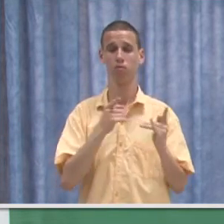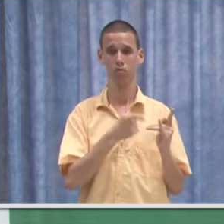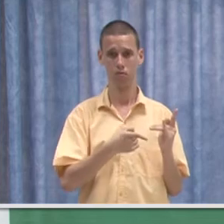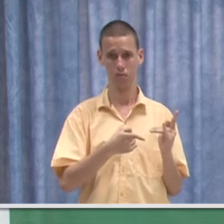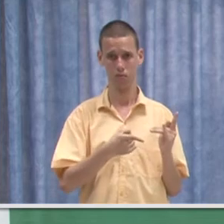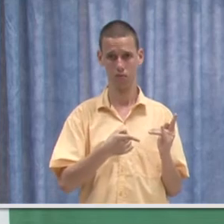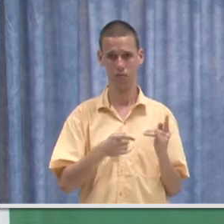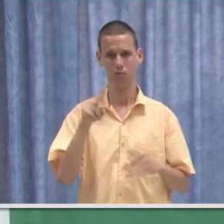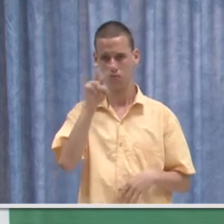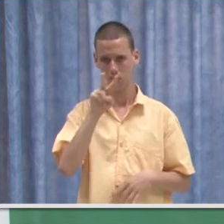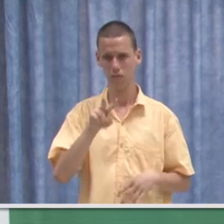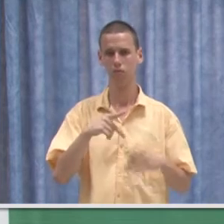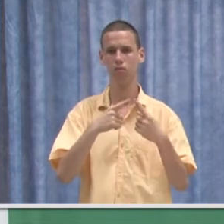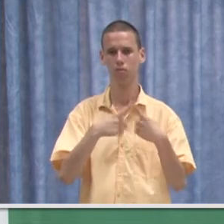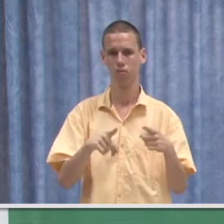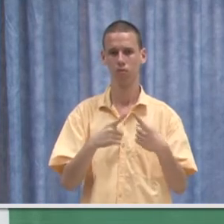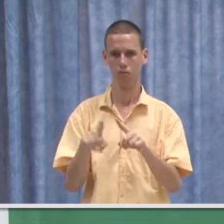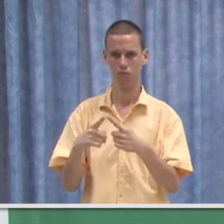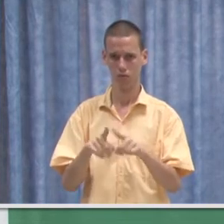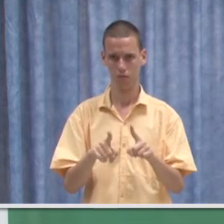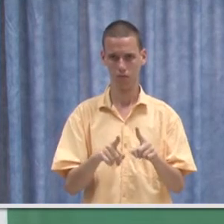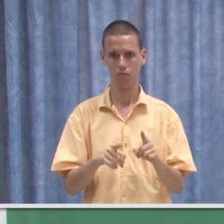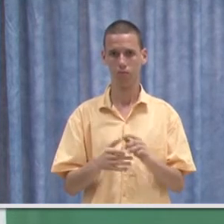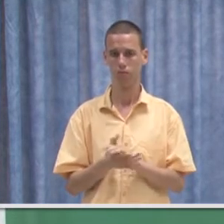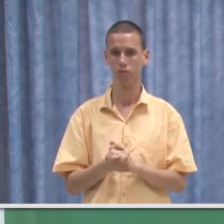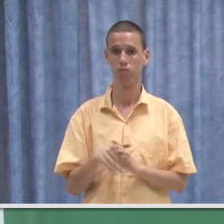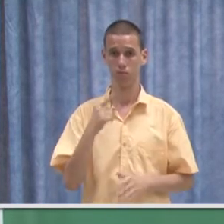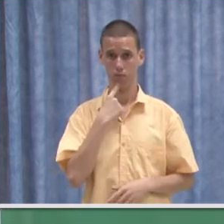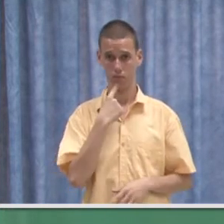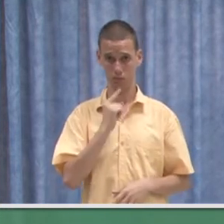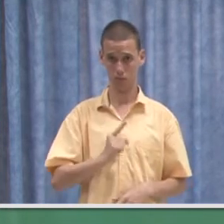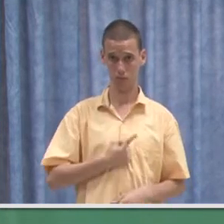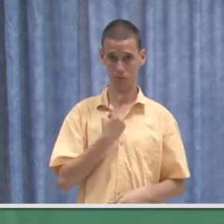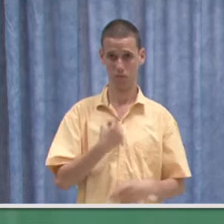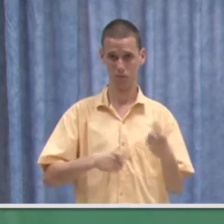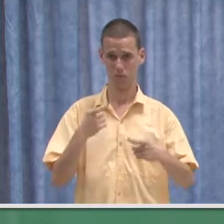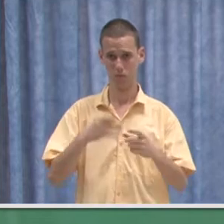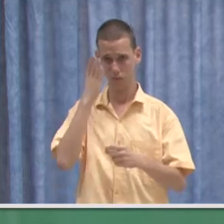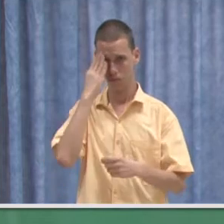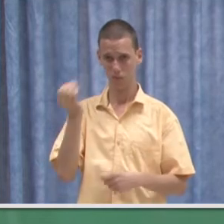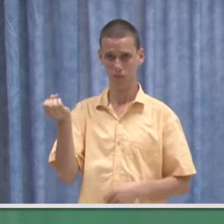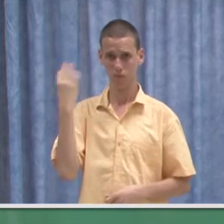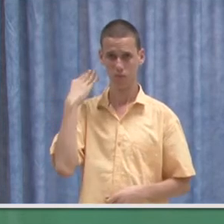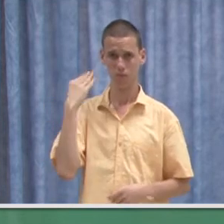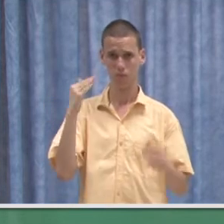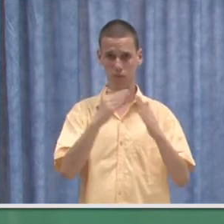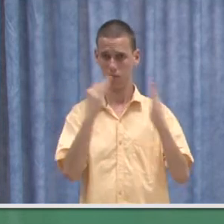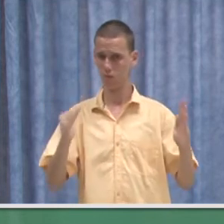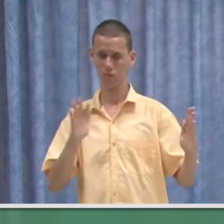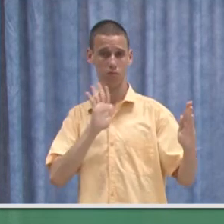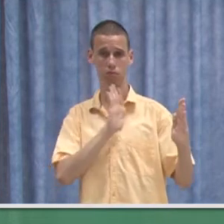que nous connaissons ou pas, on dit que discipline, nous ne pouvons pas aller en quarantaine. So, il peut baser